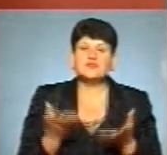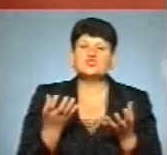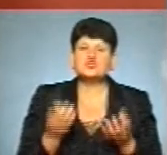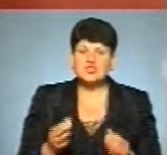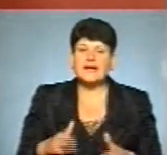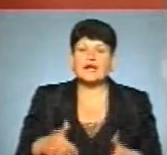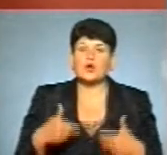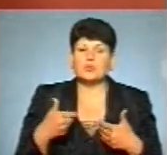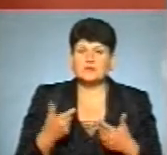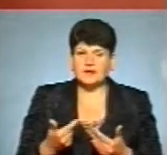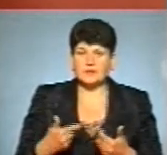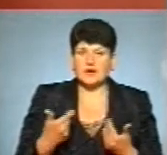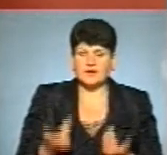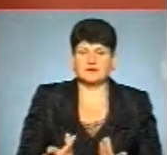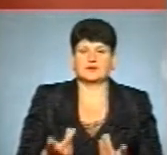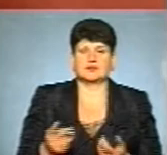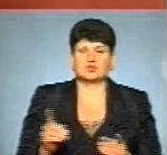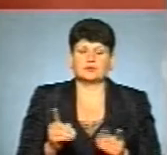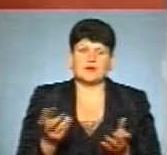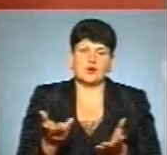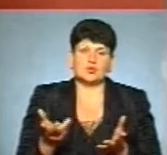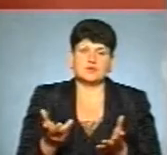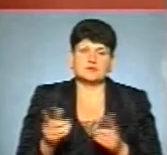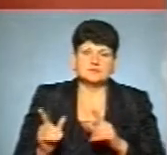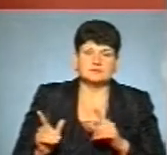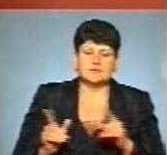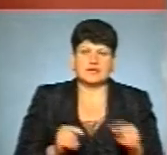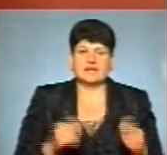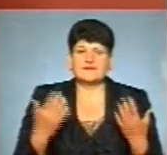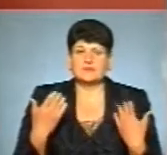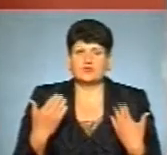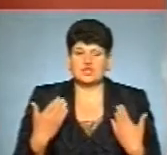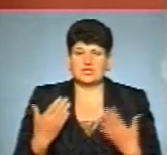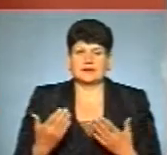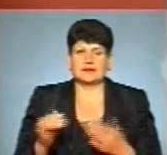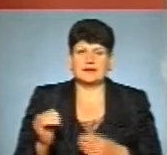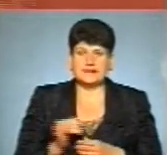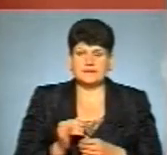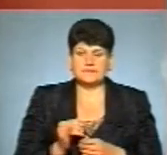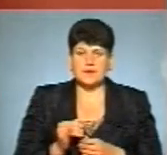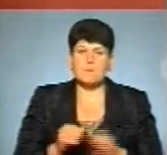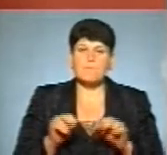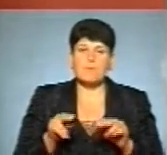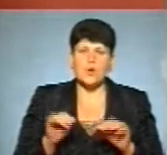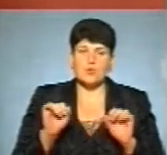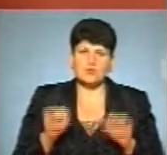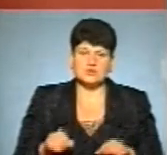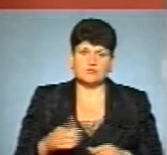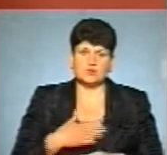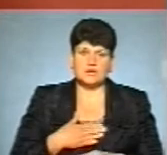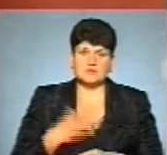поради, лайфхаки можна зараз дати тернополянам, аби якось вирватися і відпочити і безпечно, і по можливості в нас в